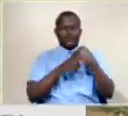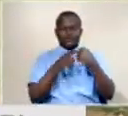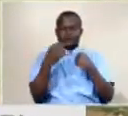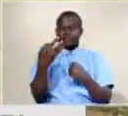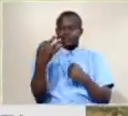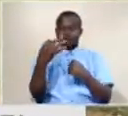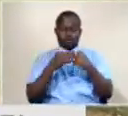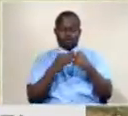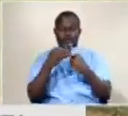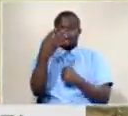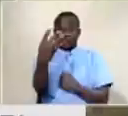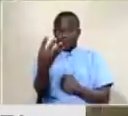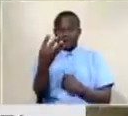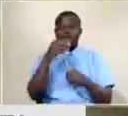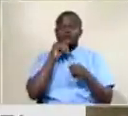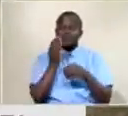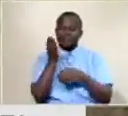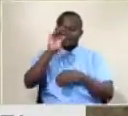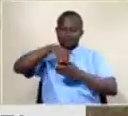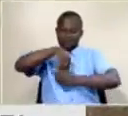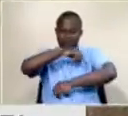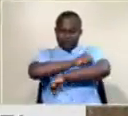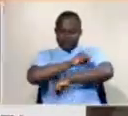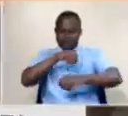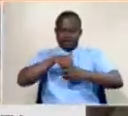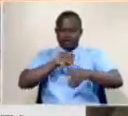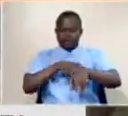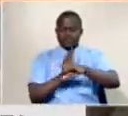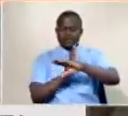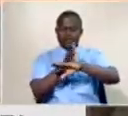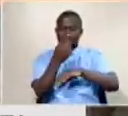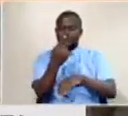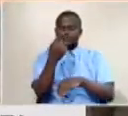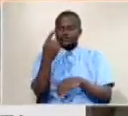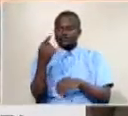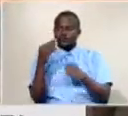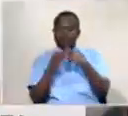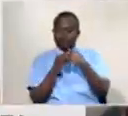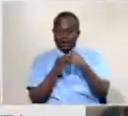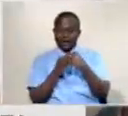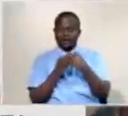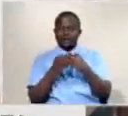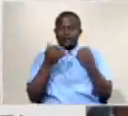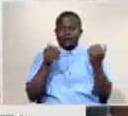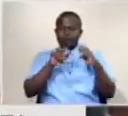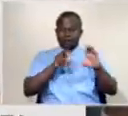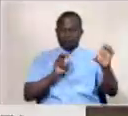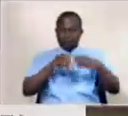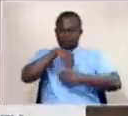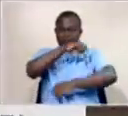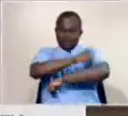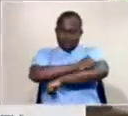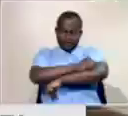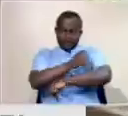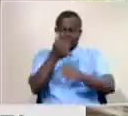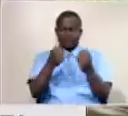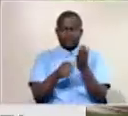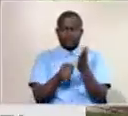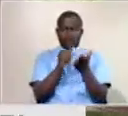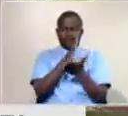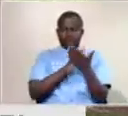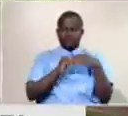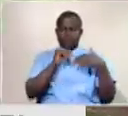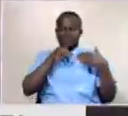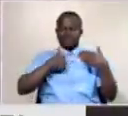16384 mu byiciro byose bataragaruka ku mashuri mu gihe abanyeshuri 118 bo bataye ishuri burundu. Iki kibazo kimwe n'icy'abamwe mu baturage badafite